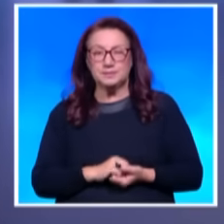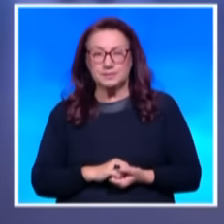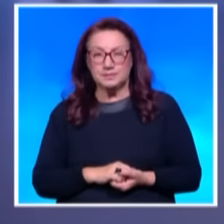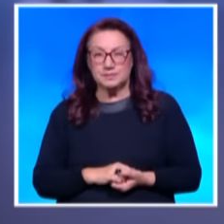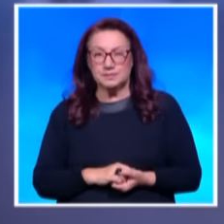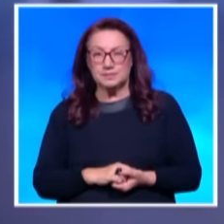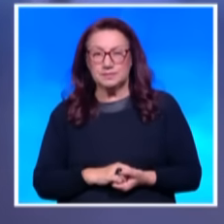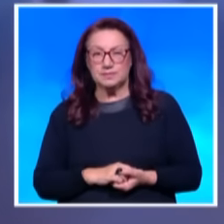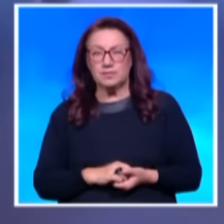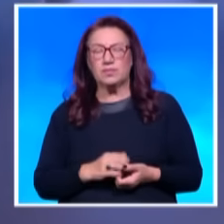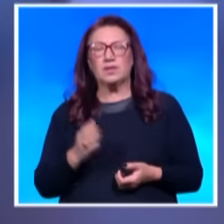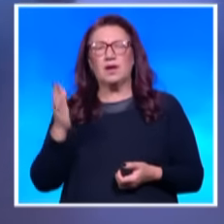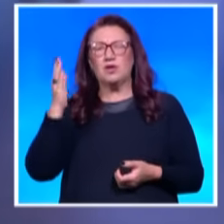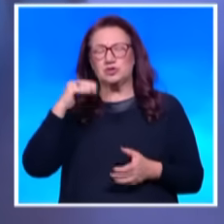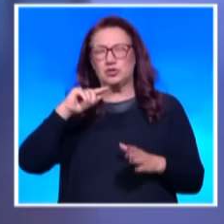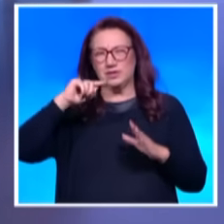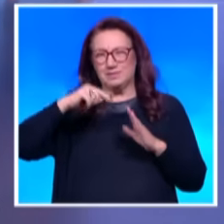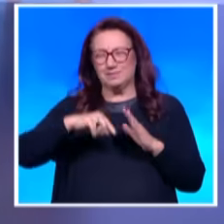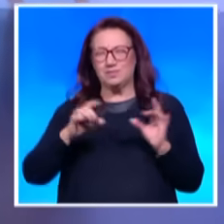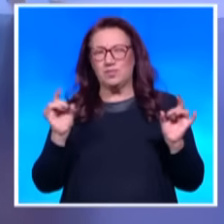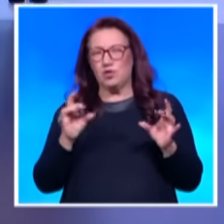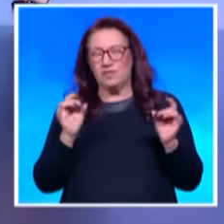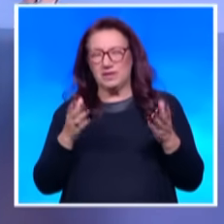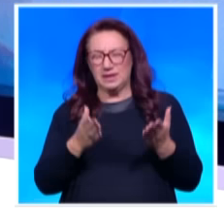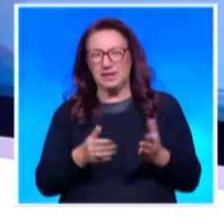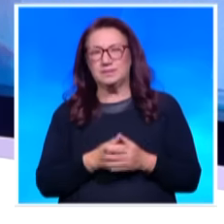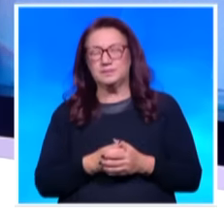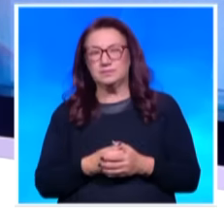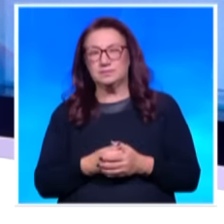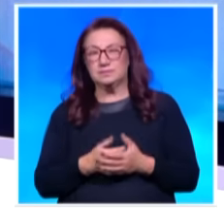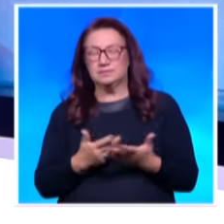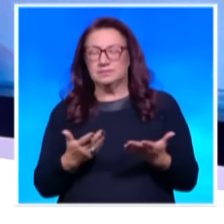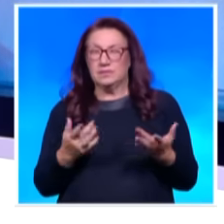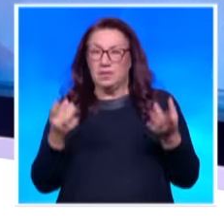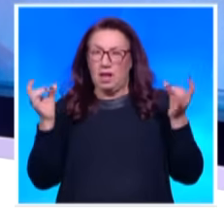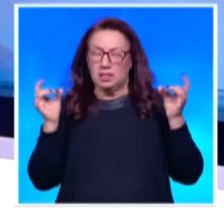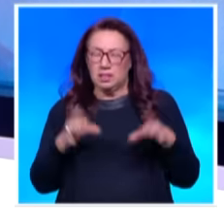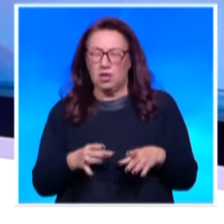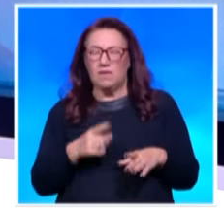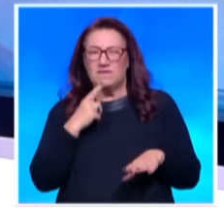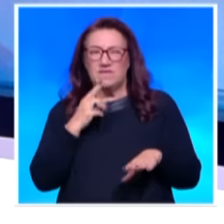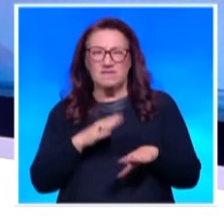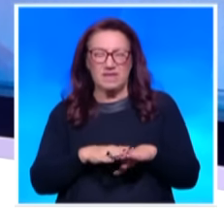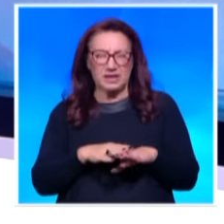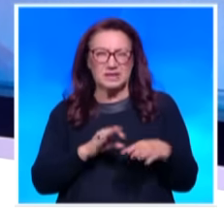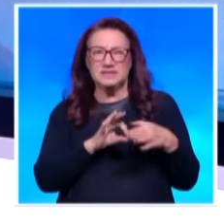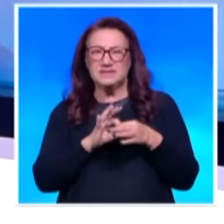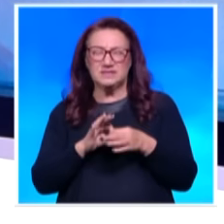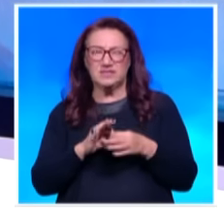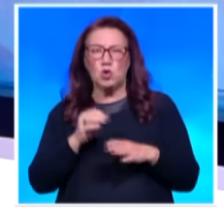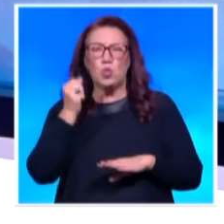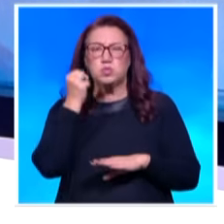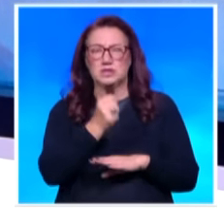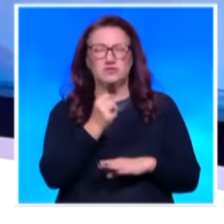И още новини от деня. Нови зловещи факти около убийството на младия мъж в София. Районният